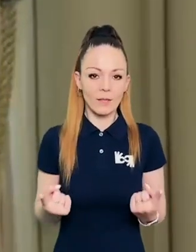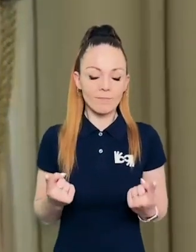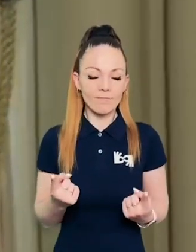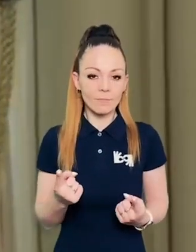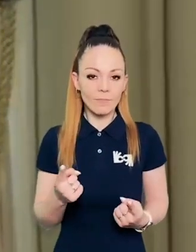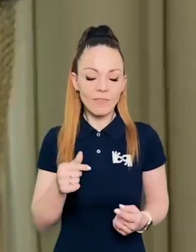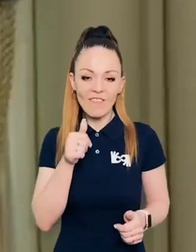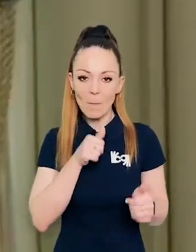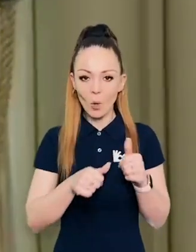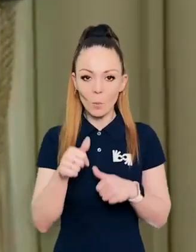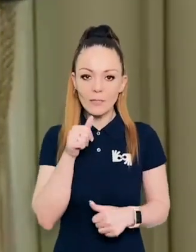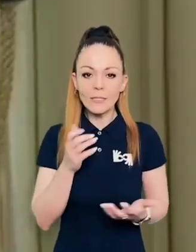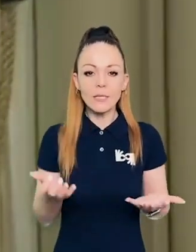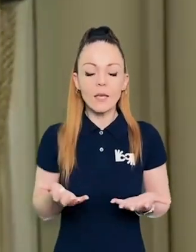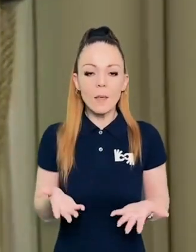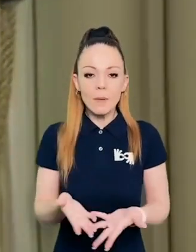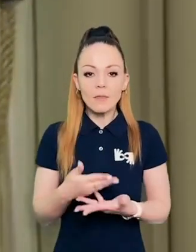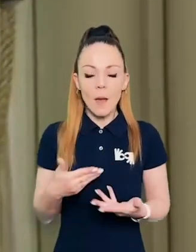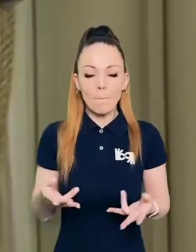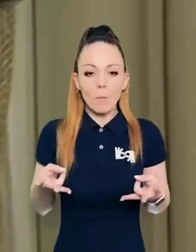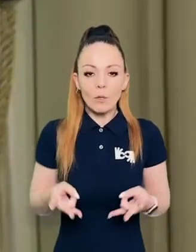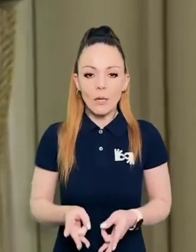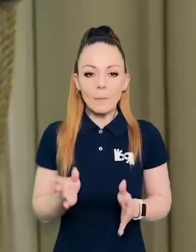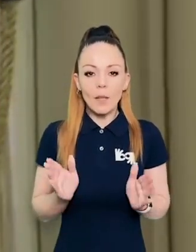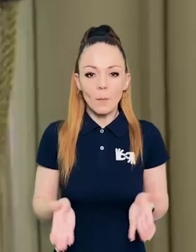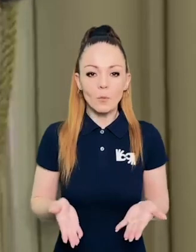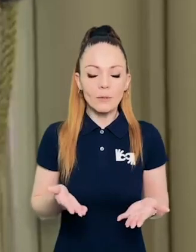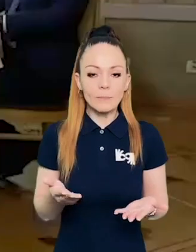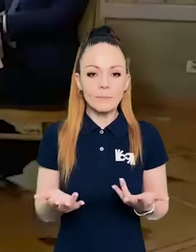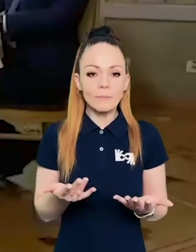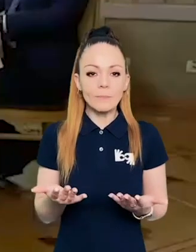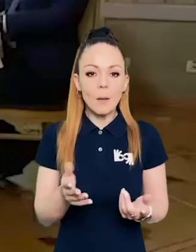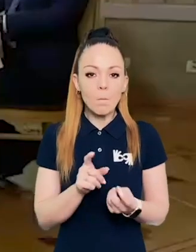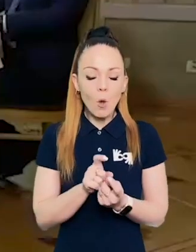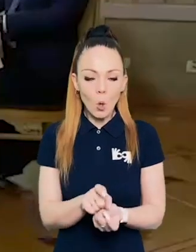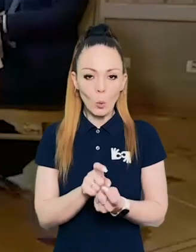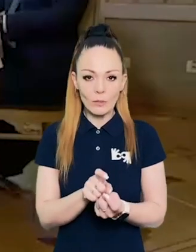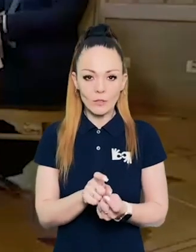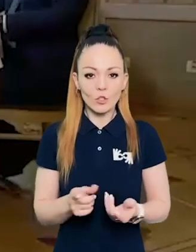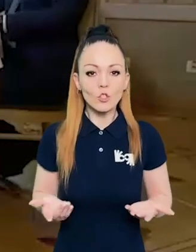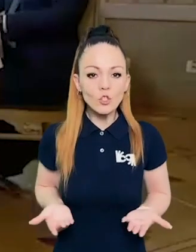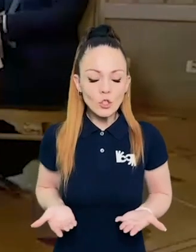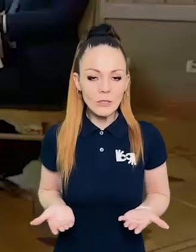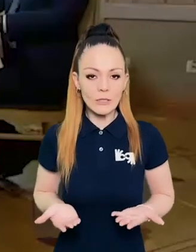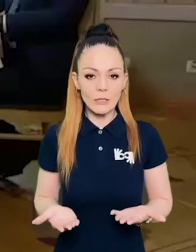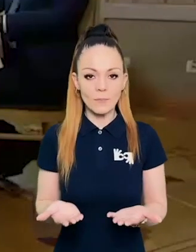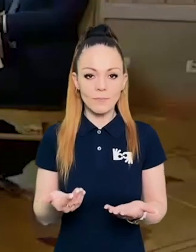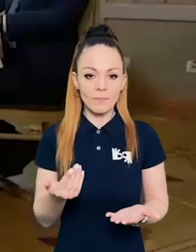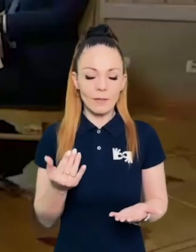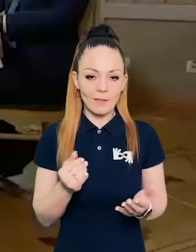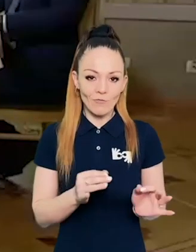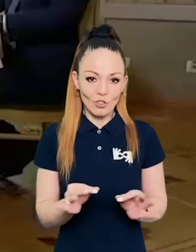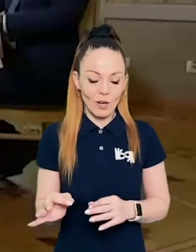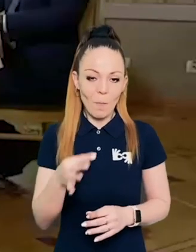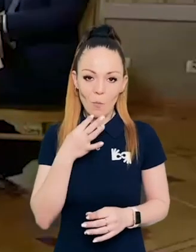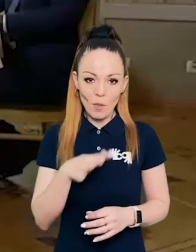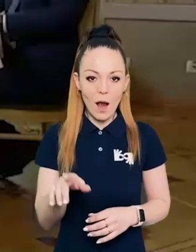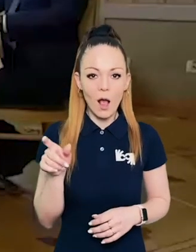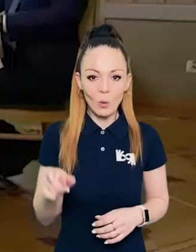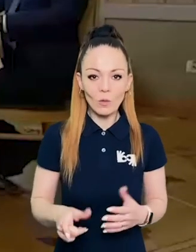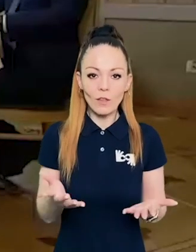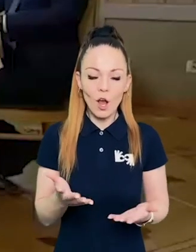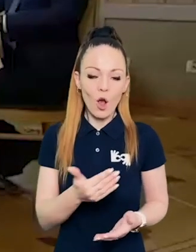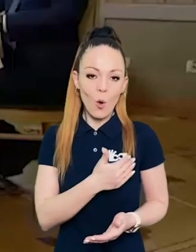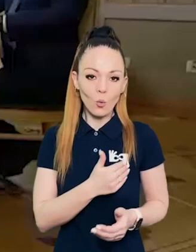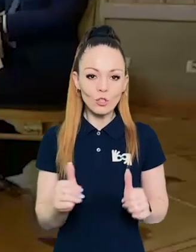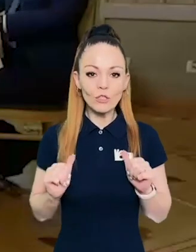очікують великі випробування, з якими нам потрібно буде якось боротися, жити. Я вже ж, як